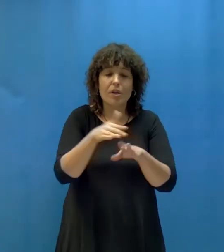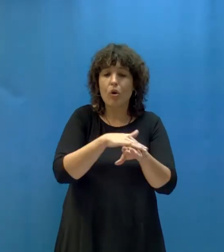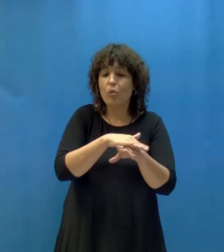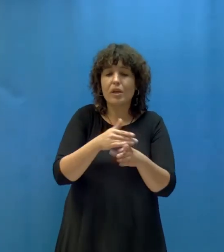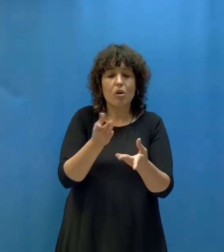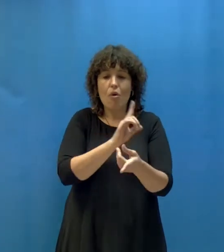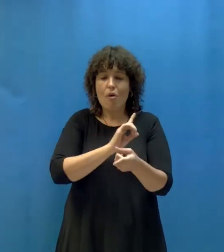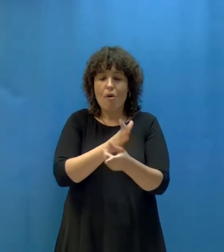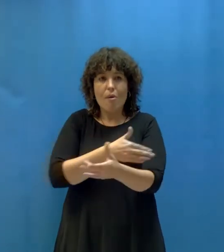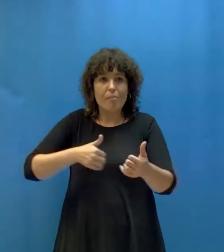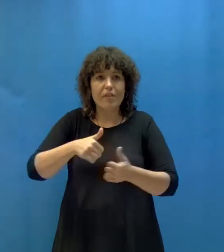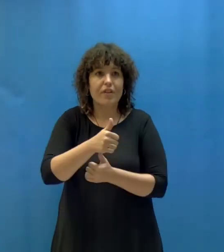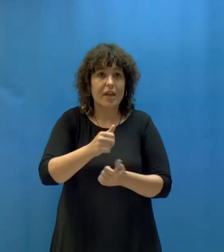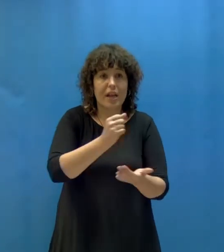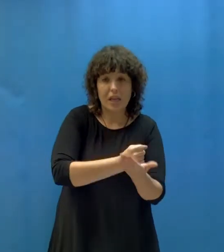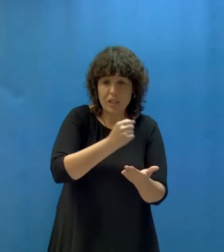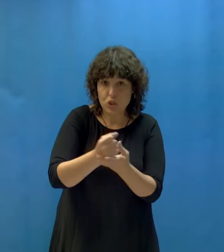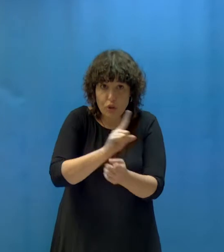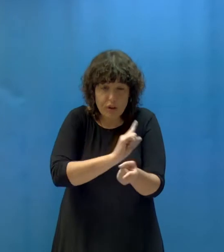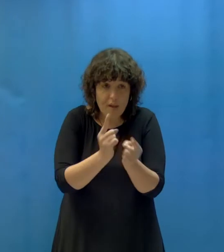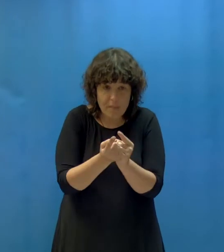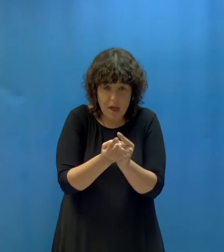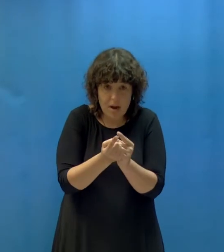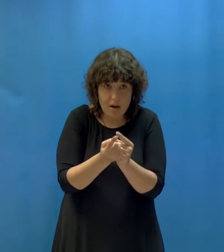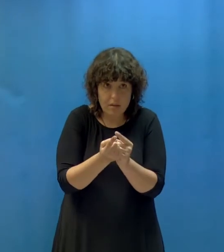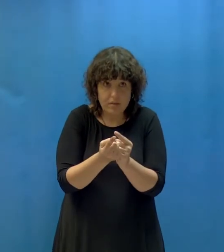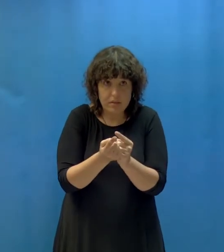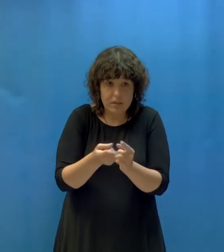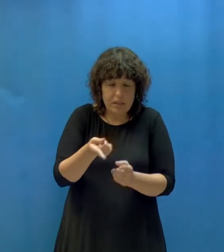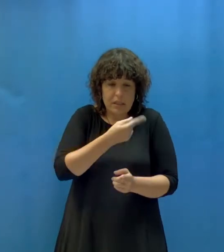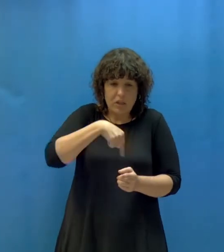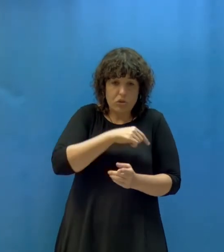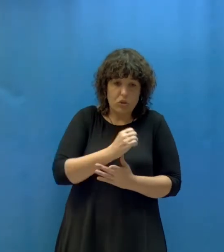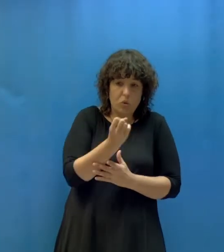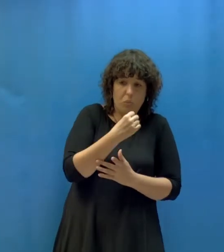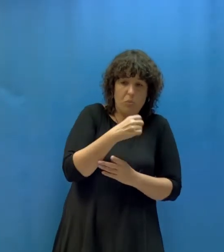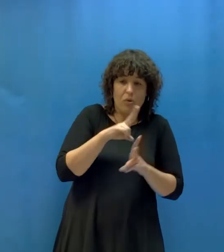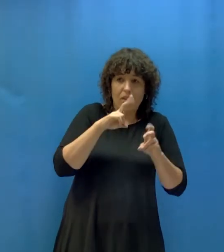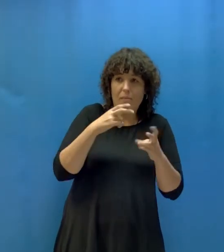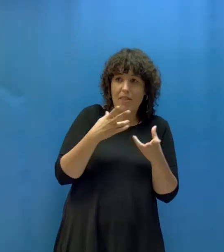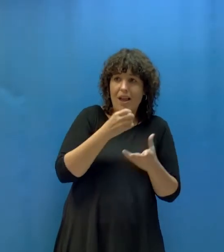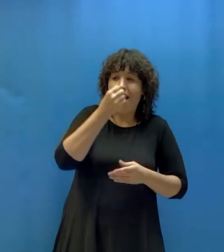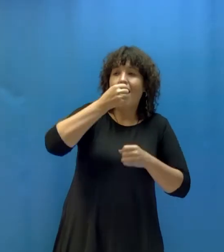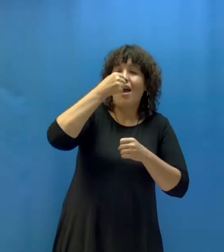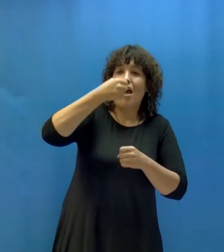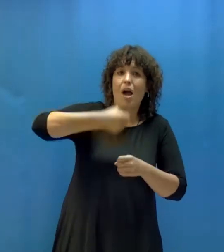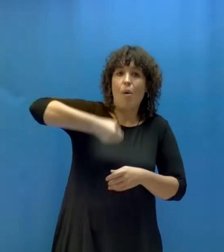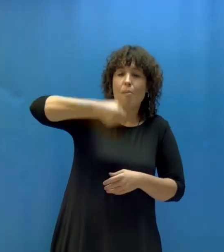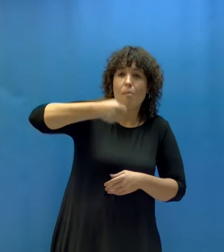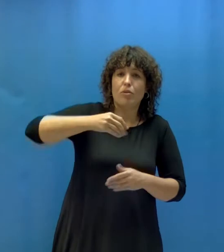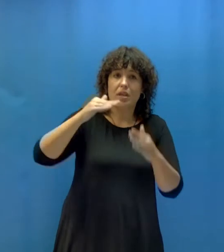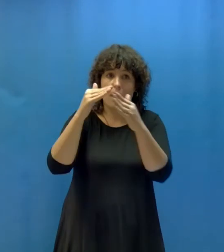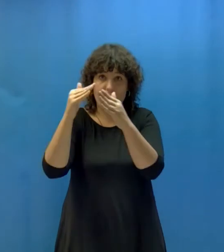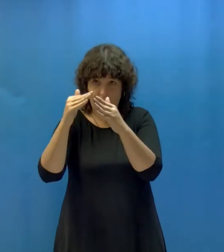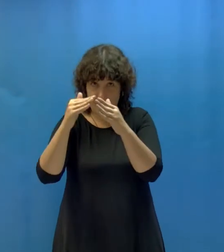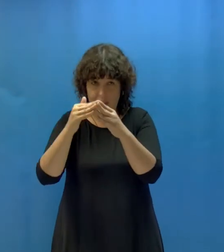soci davant la nostra exigència d'incloure garanties en la bossa d'habitatge per facilitar que se cedisquen pisos a aquesta